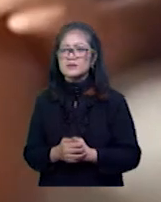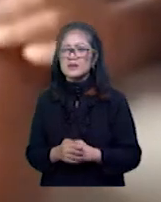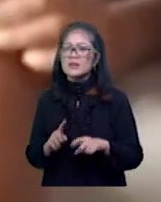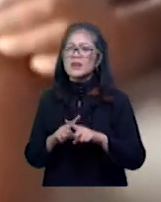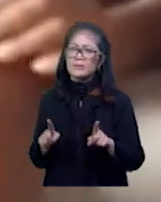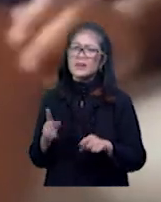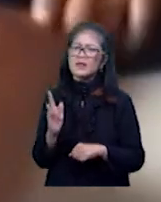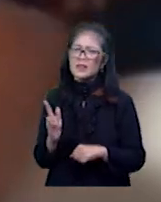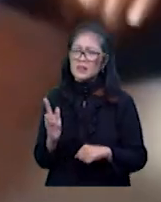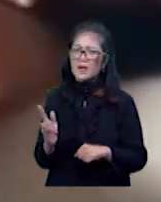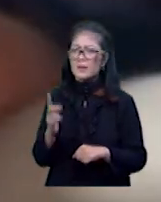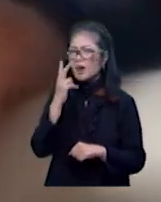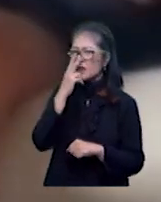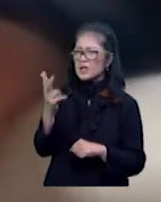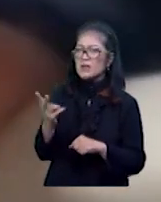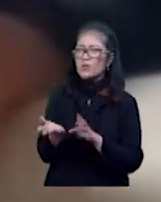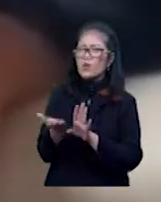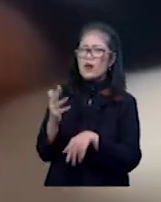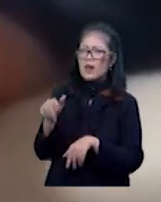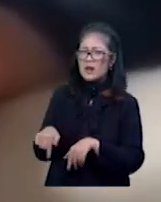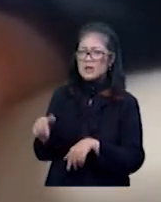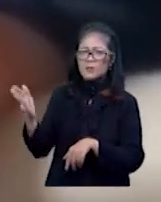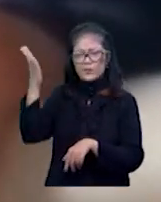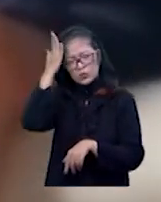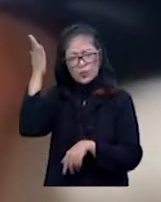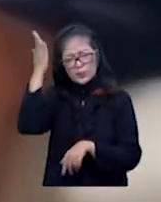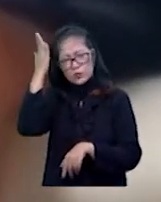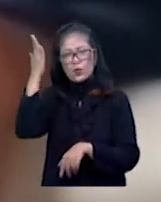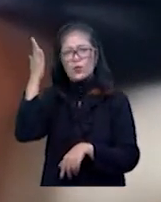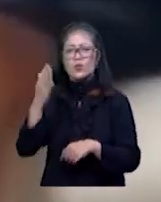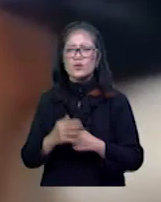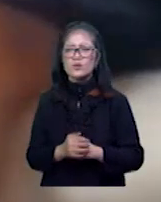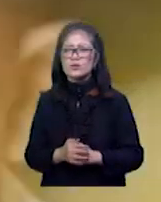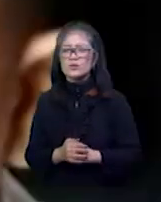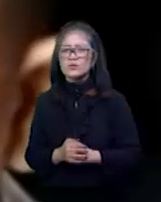terkadang terlihat juga kembali membenturkan kepalanya ke kursi dan pegangan kursi.